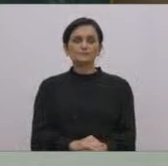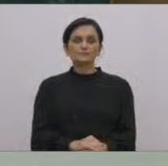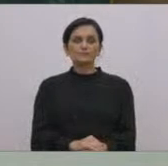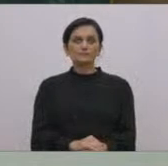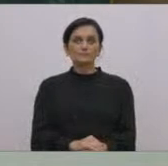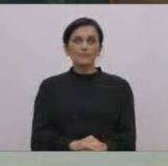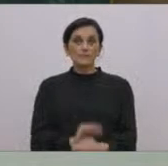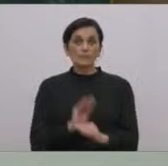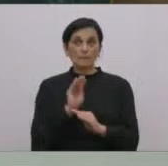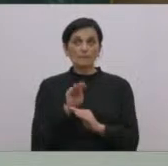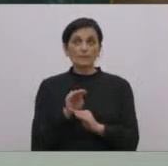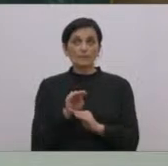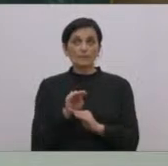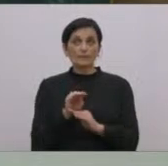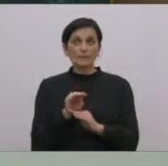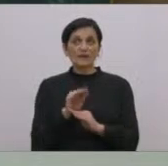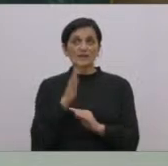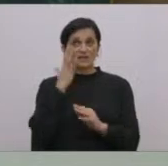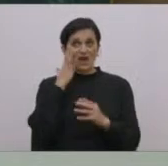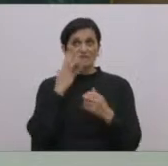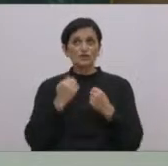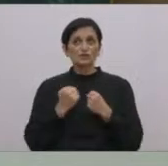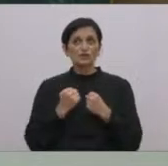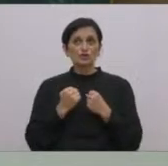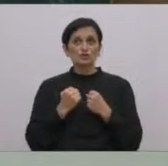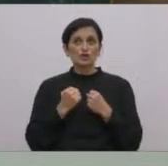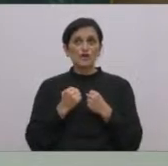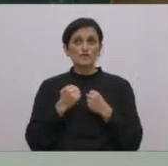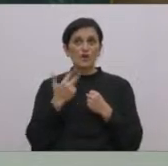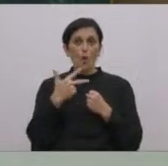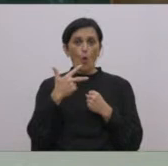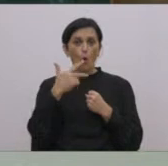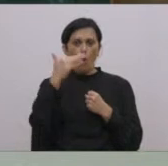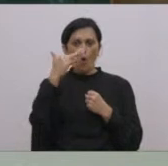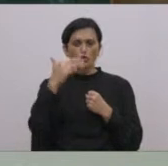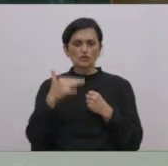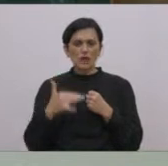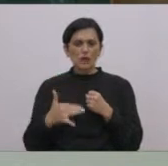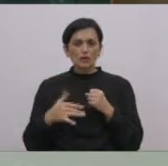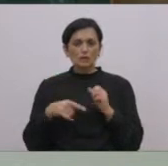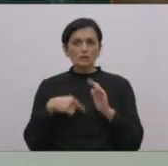Ide cu argumentul. Bodi trata o șeve, că tu ozdati, kit, șe, kit, huac, ide, da?